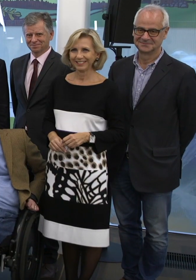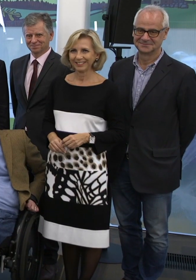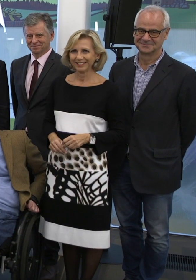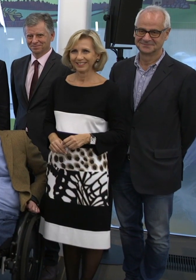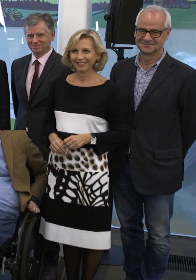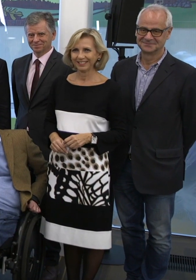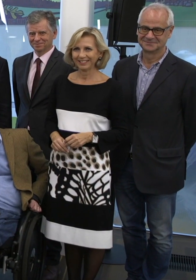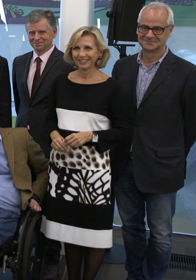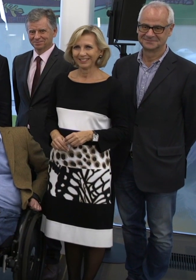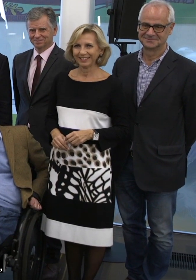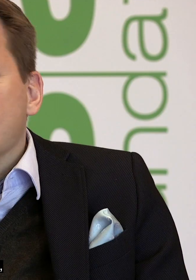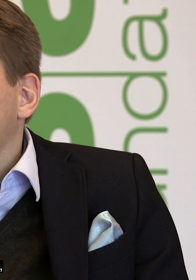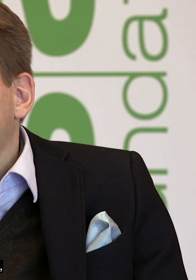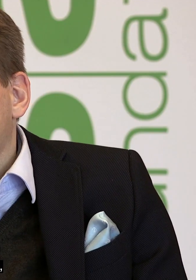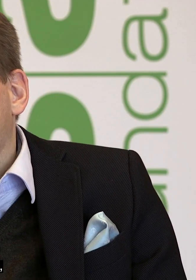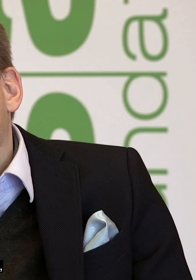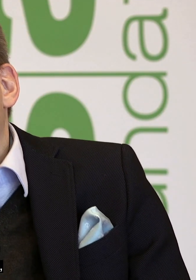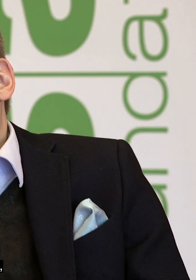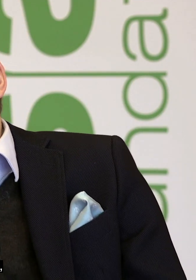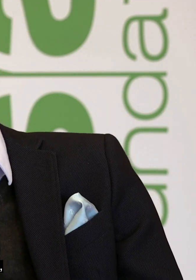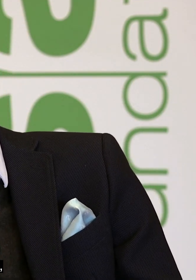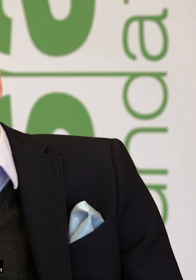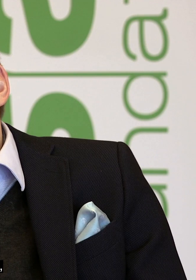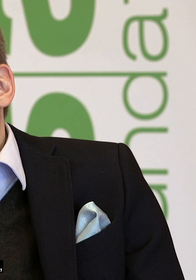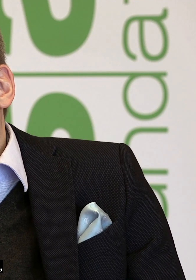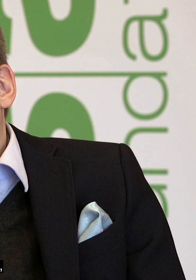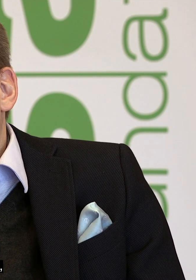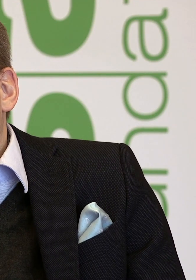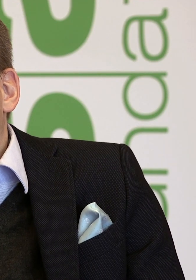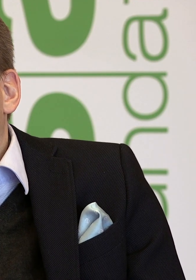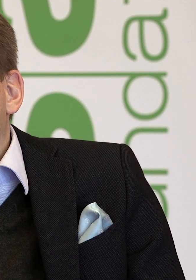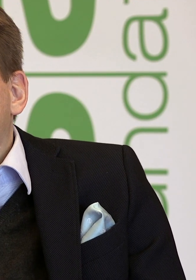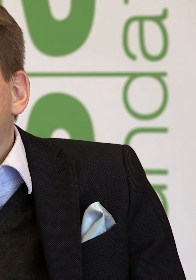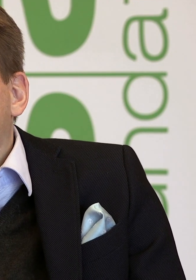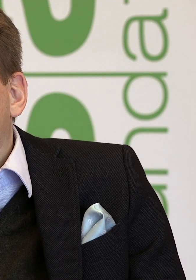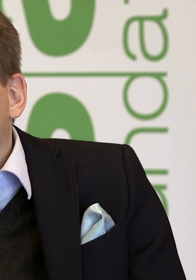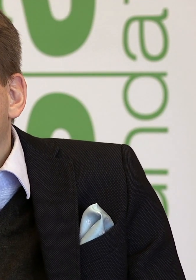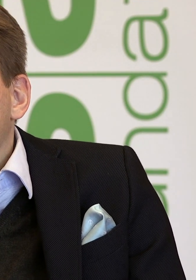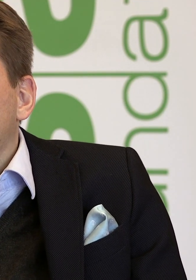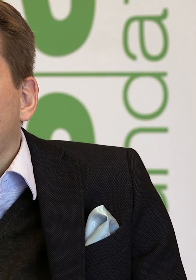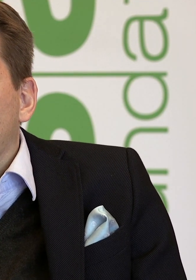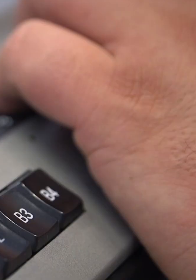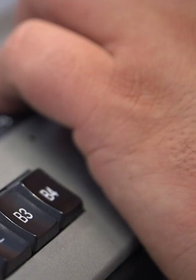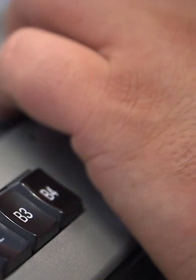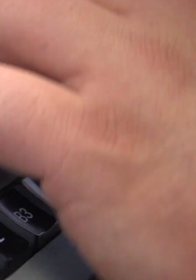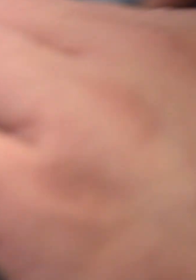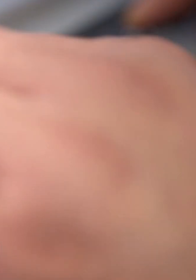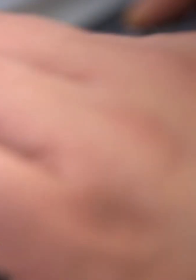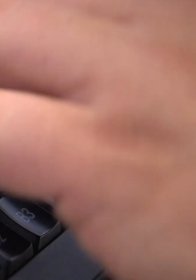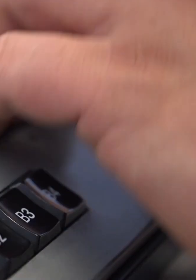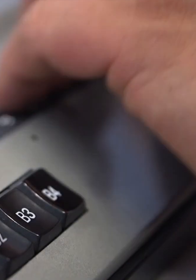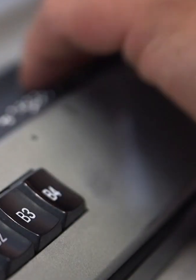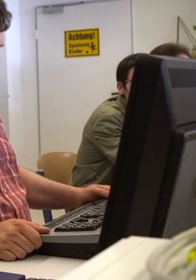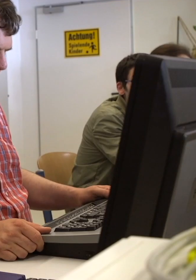können Unternehmer nutzen. Menschen mit Behinderung haben ganz viele Begabungen, die ihnen einfach von vornherein nicht zugetraut werden. Dass